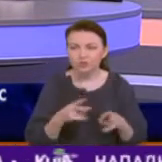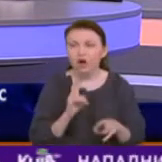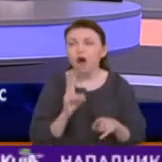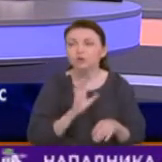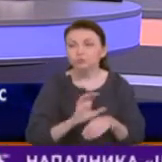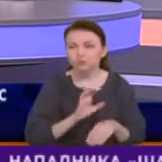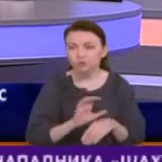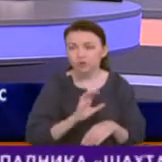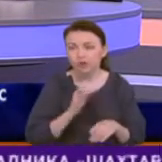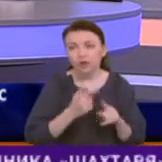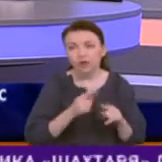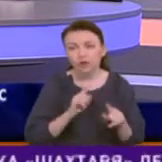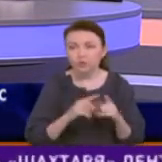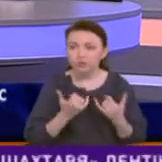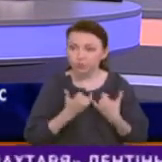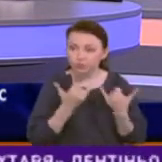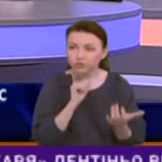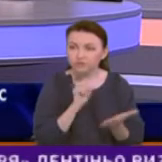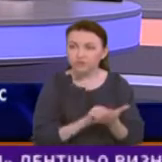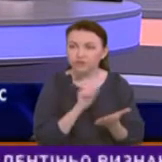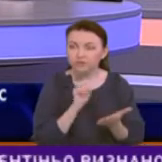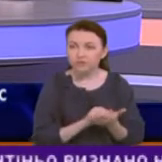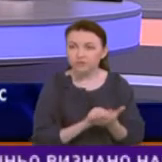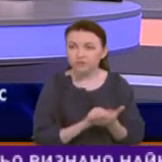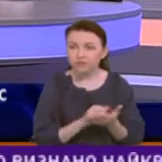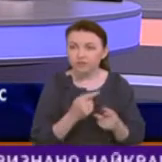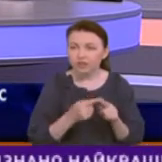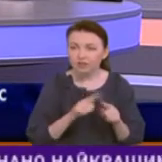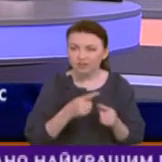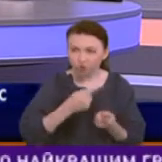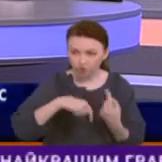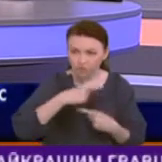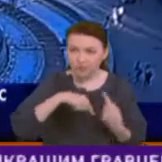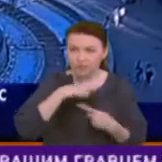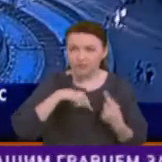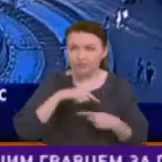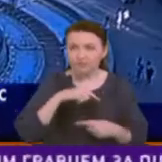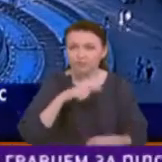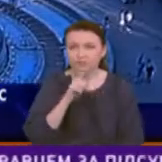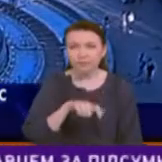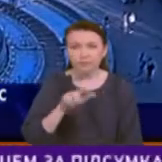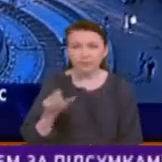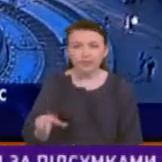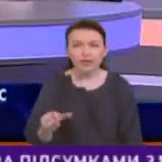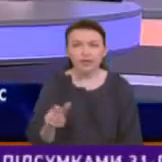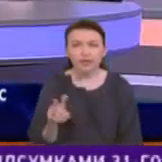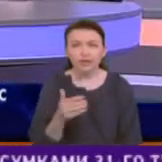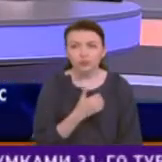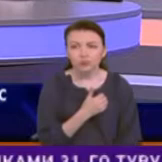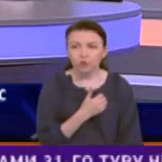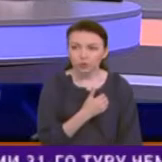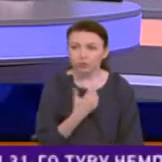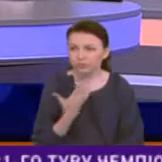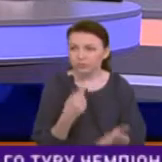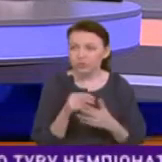видає? А ну це, знаєте, вже поважні видавництва. Це, я розумію, маю на увазі, це вже комерційна історія. Я маю на увазі просто, що люди хочуть читати. Це було